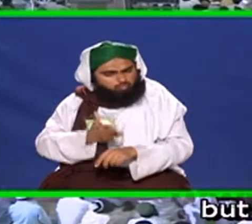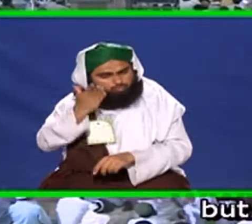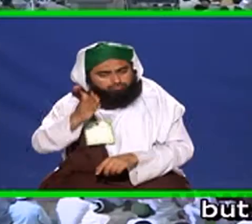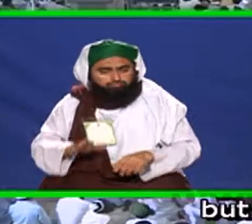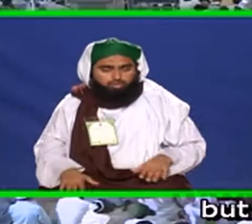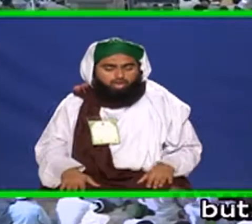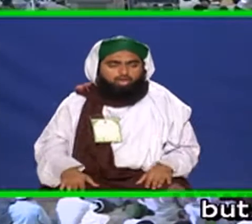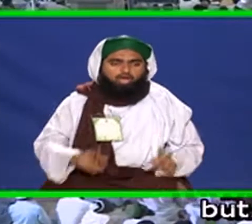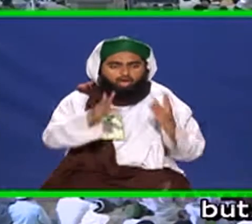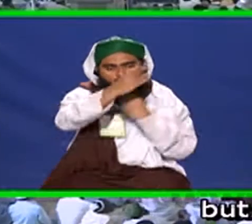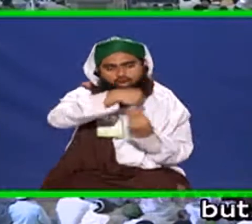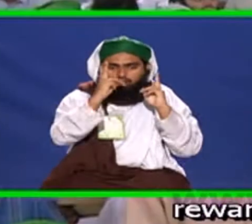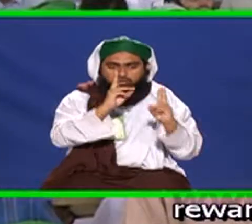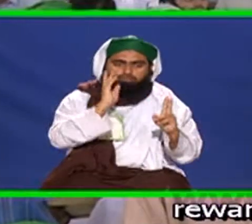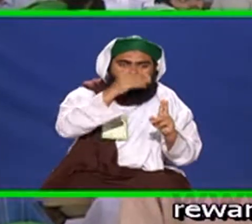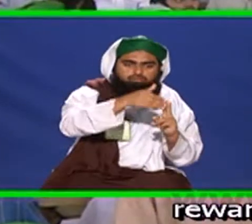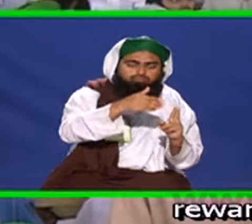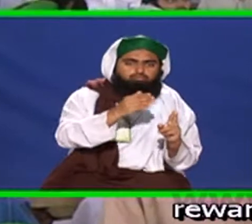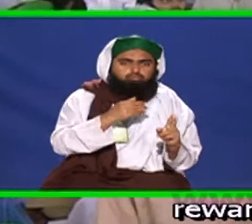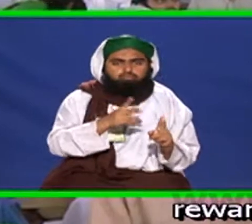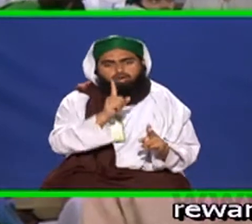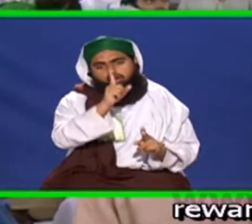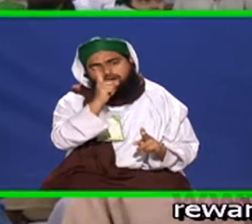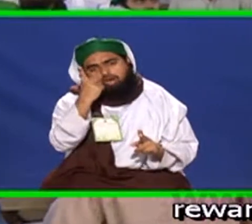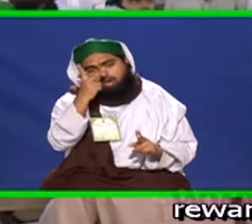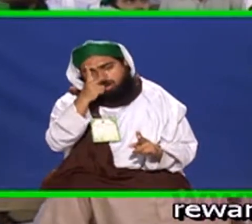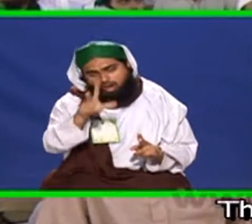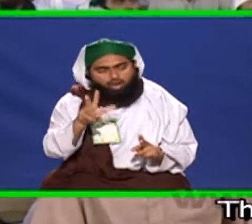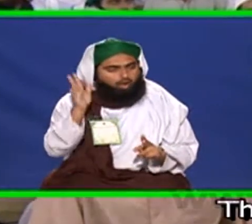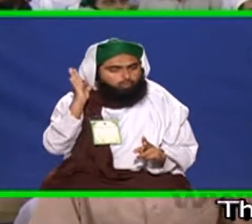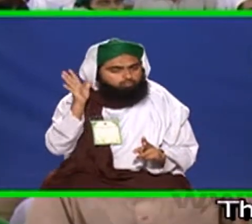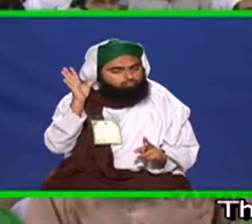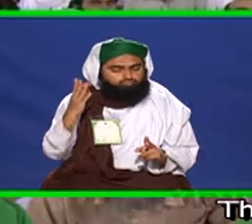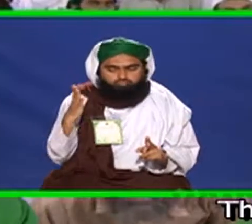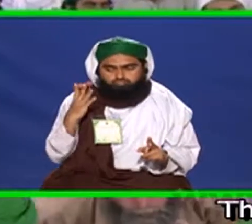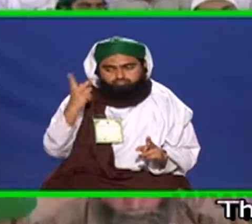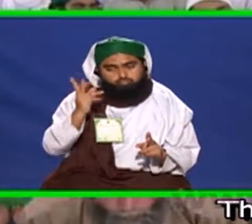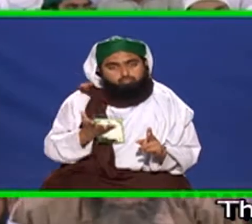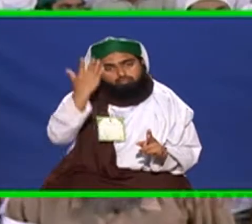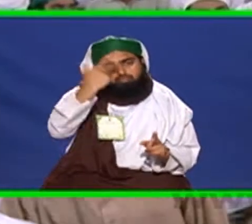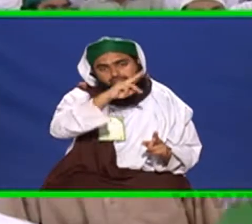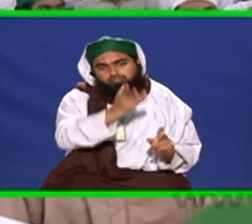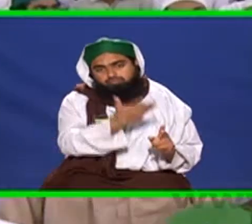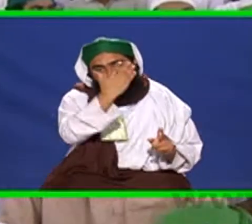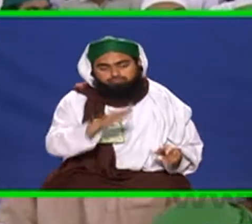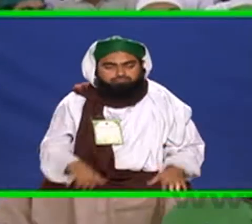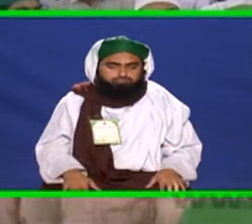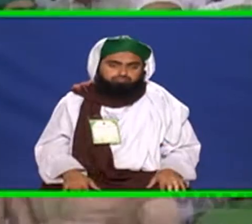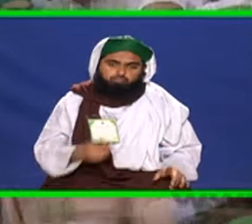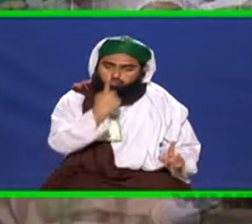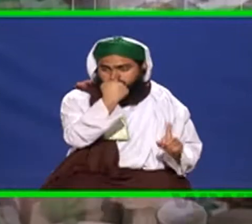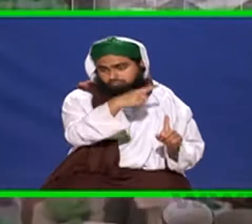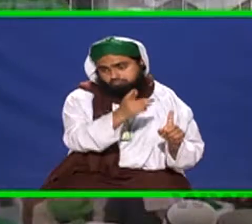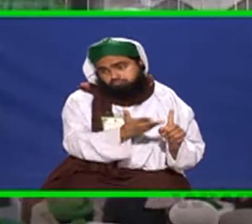شریف میں 2 رکعت پڑھو تو 2 لاکھ رکعتوں کا ثواب. تو یہاں کے 2 حج سے وہاں کے 1 حج کا